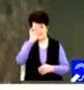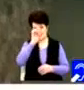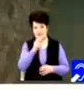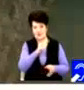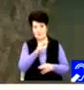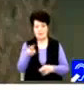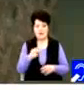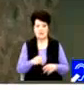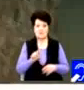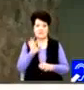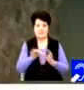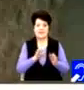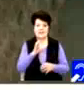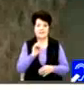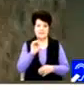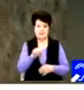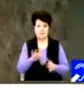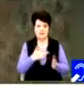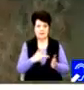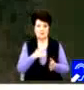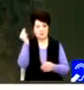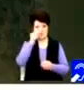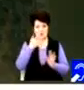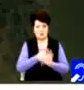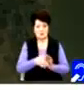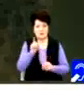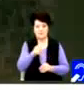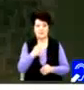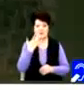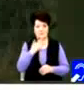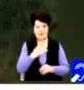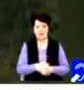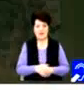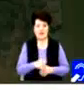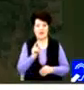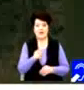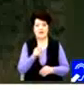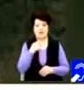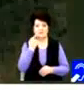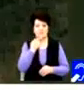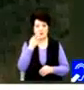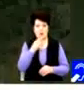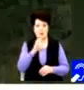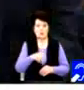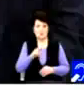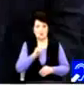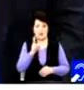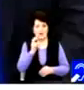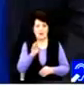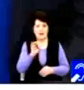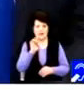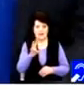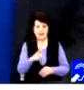imaginile prin satelit analizate de centrul pentru studii strategice din Statele Unite serviciile secrete Sud coreene au confirmat datele